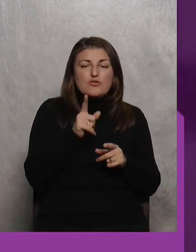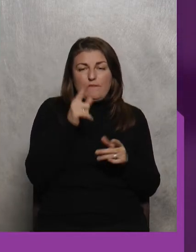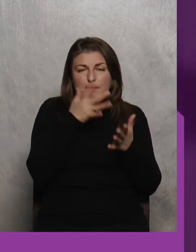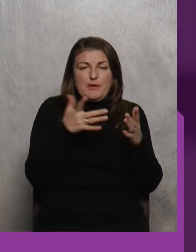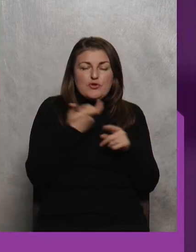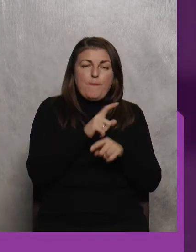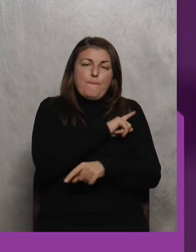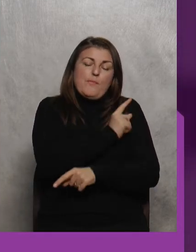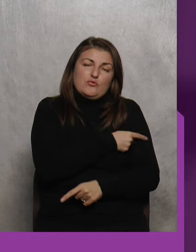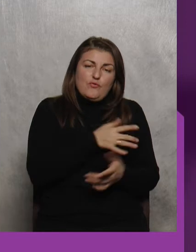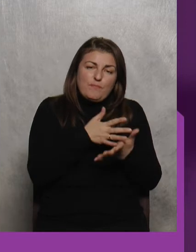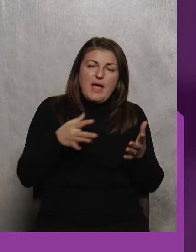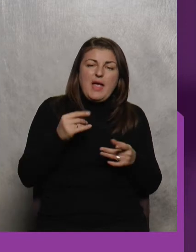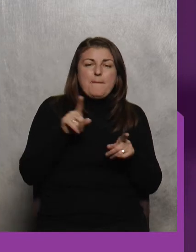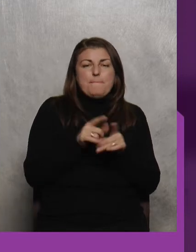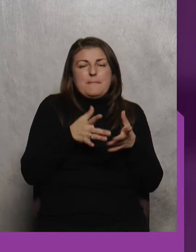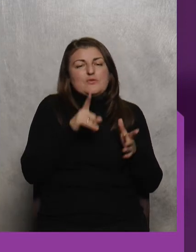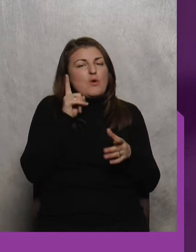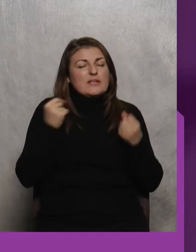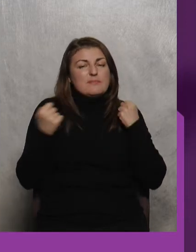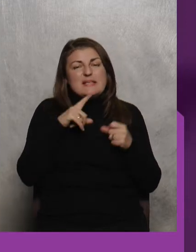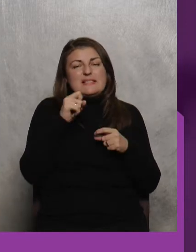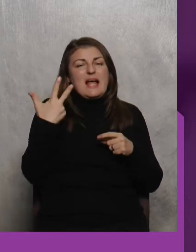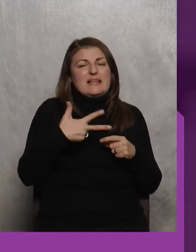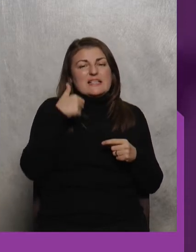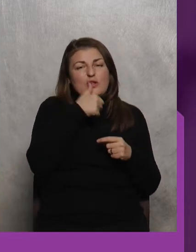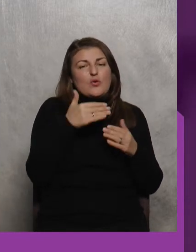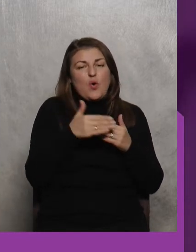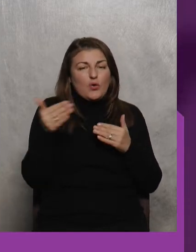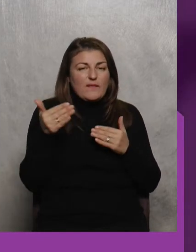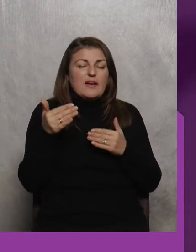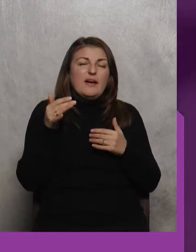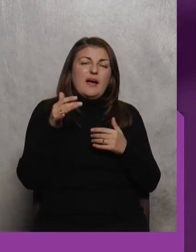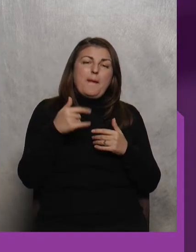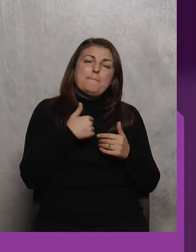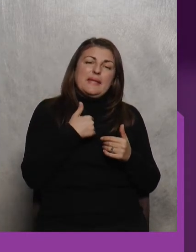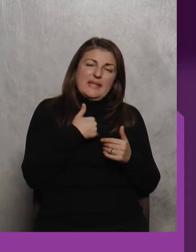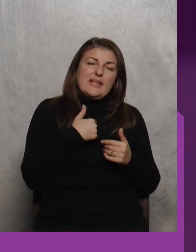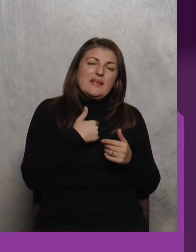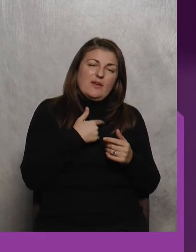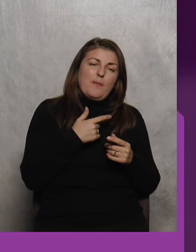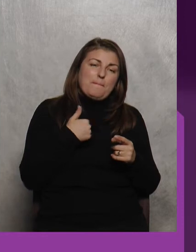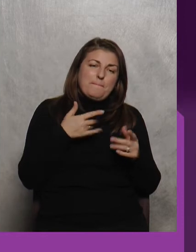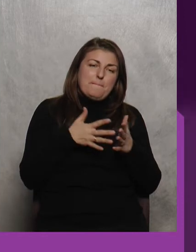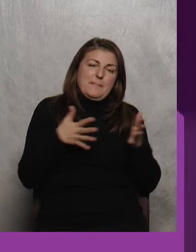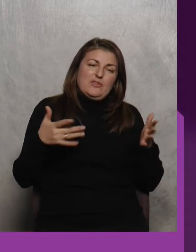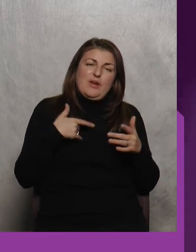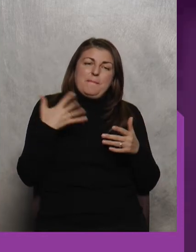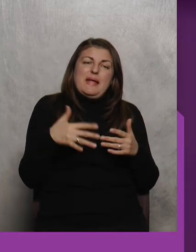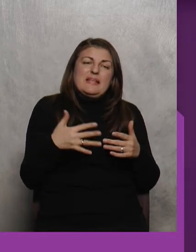більш потужний фізично і більш молодий спортсмен за 30 років. Мені, до речі, більше